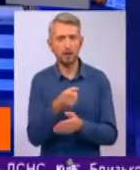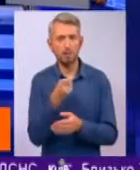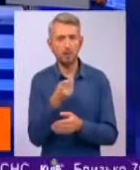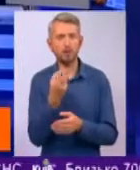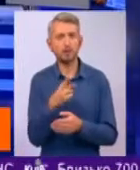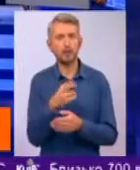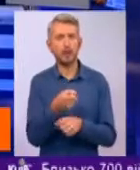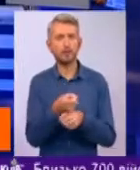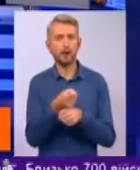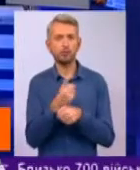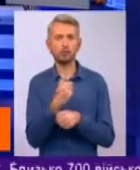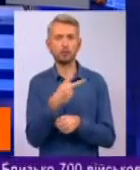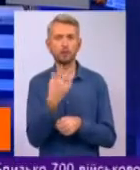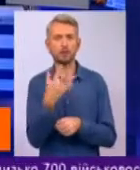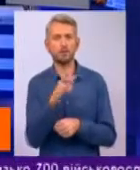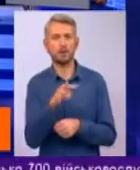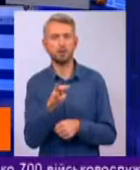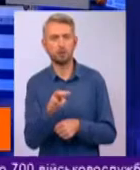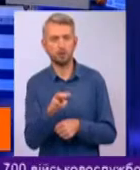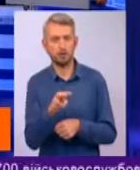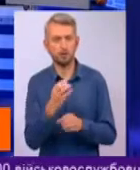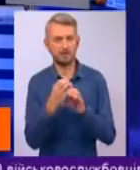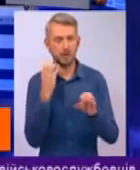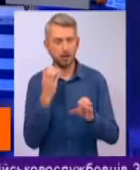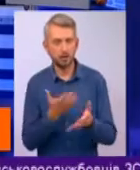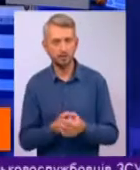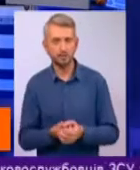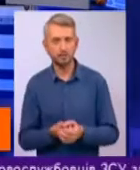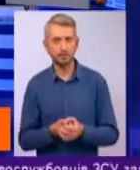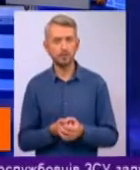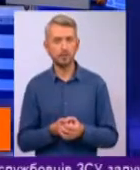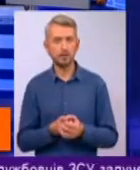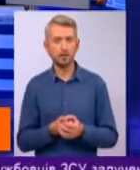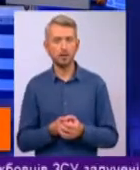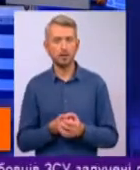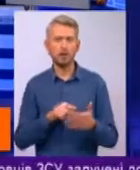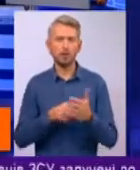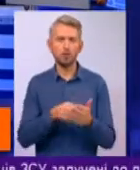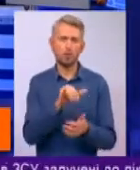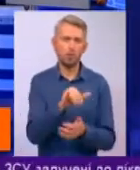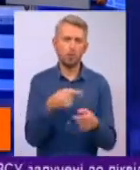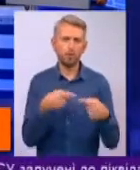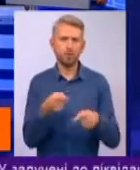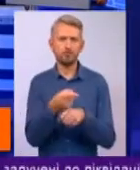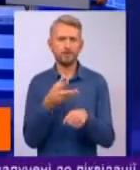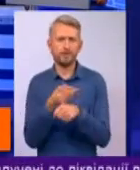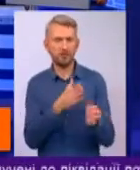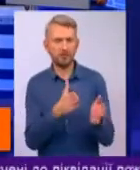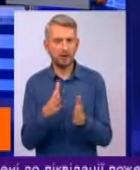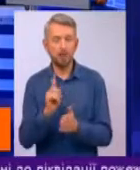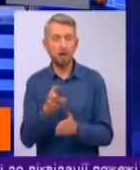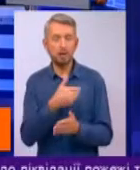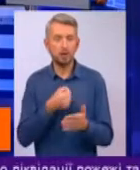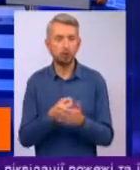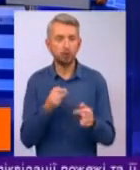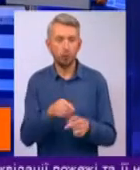танку, 125-мм снаряди, так? Точка У, інші там зенітні системи. Але ми до цього